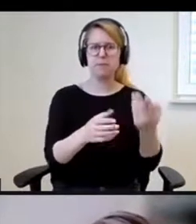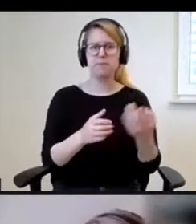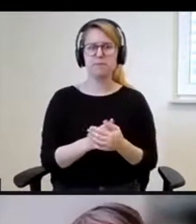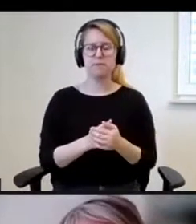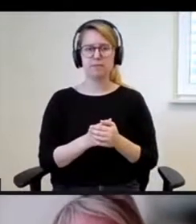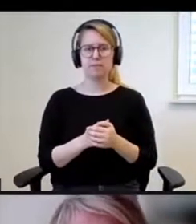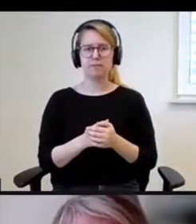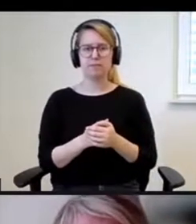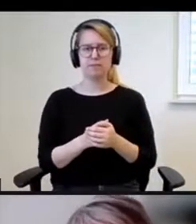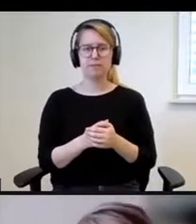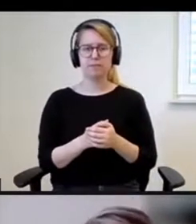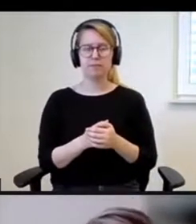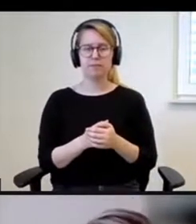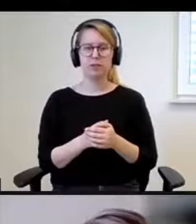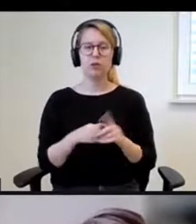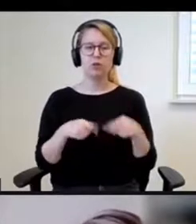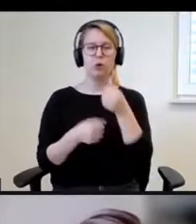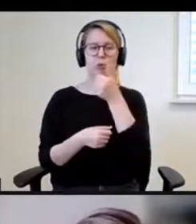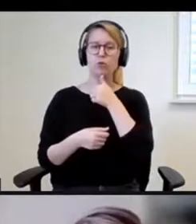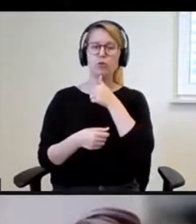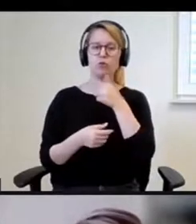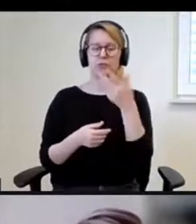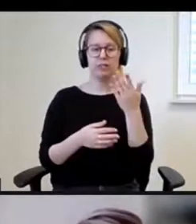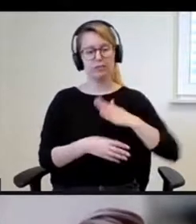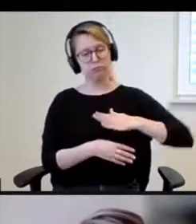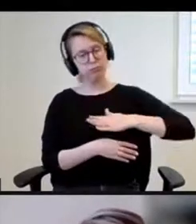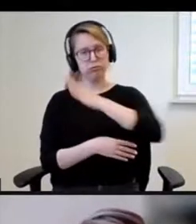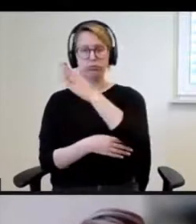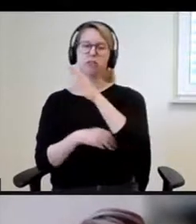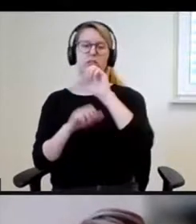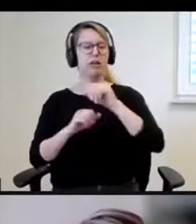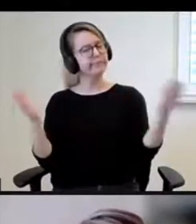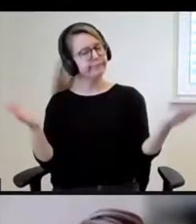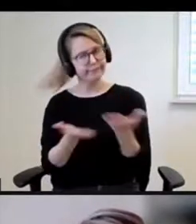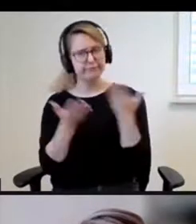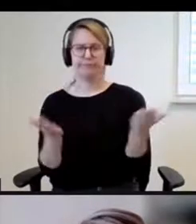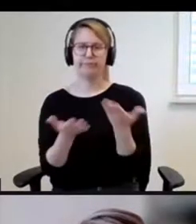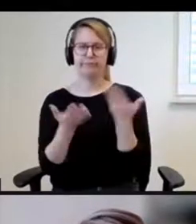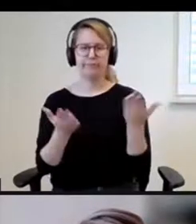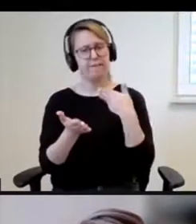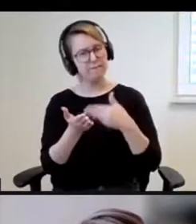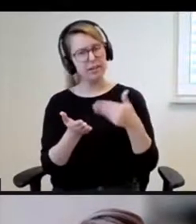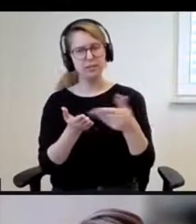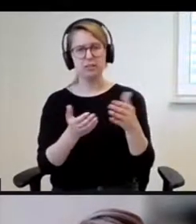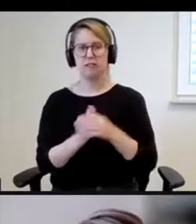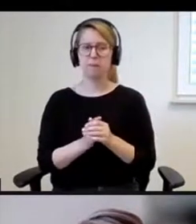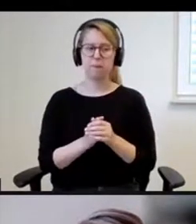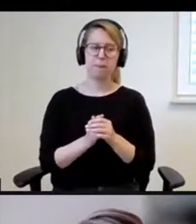seine berufliche Karriere führen zu konstruieren.